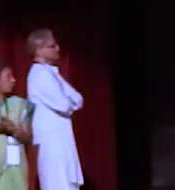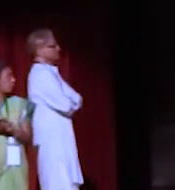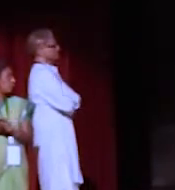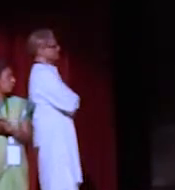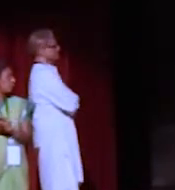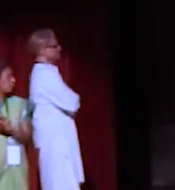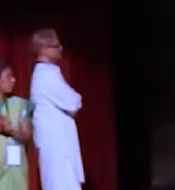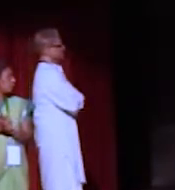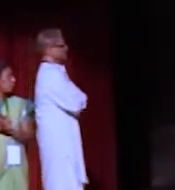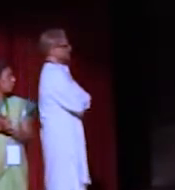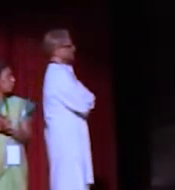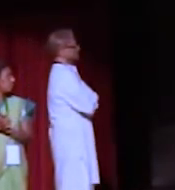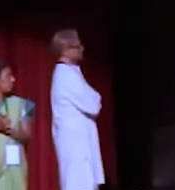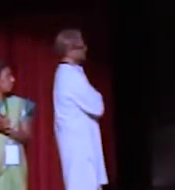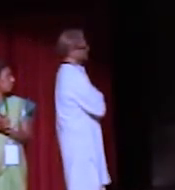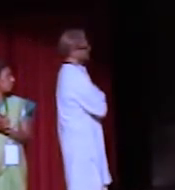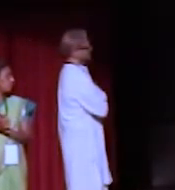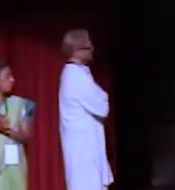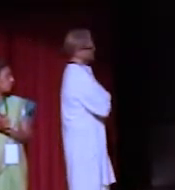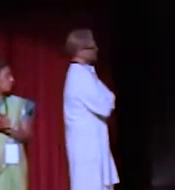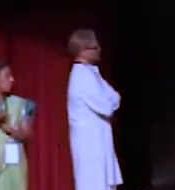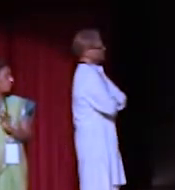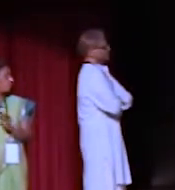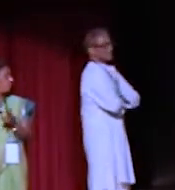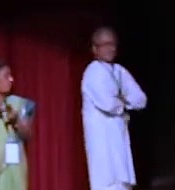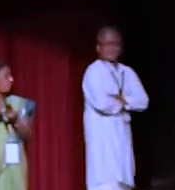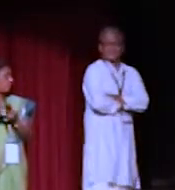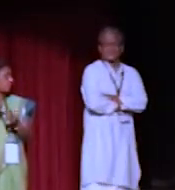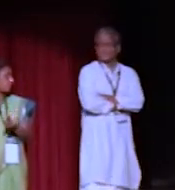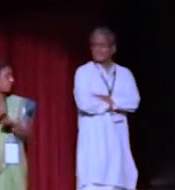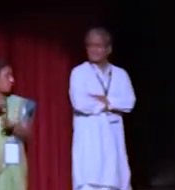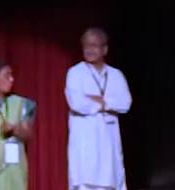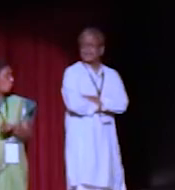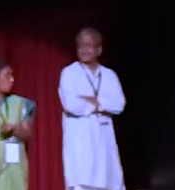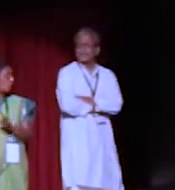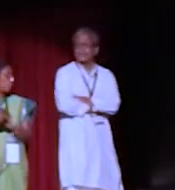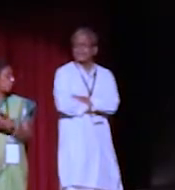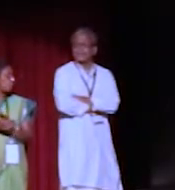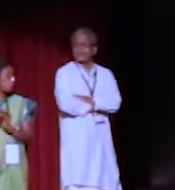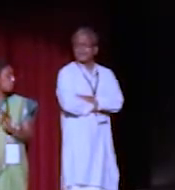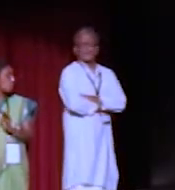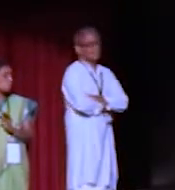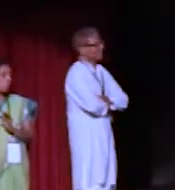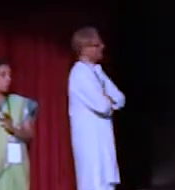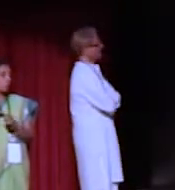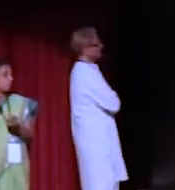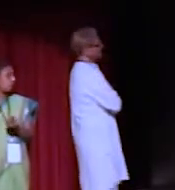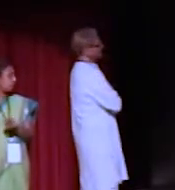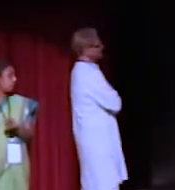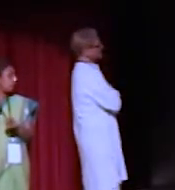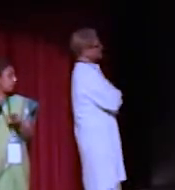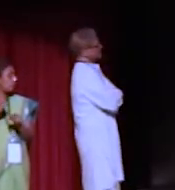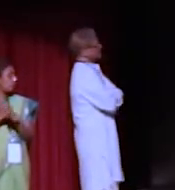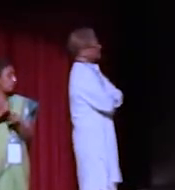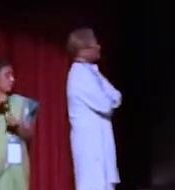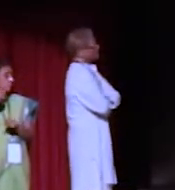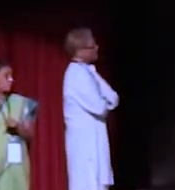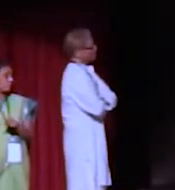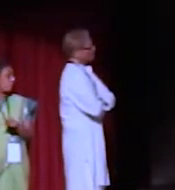ಕಾರ್ಡ್ ತಗೊಳ್ಳಿ, ಚಿಕ್ಕ ಗೇಮ್ ಆಡೋಣ. ಓಕೆ, ತಗೊಂಡಿದ್ದೀನಿ. ಚಿಕ್ಕ ನಂಬರ್ ತಾನೆ? ಓಕೆ.